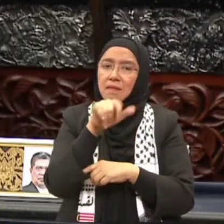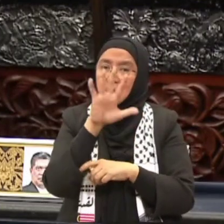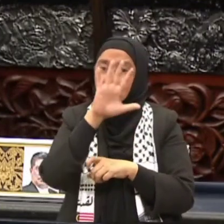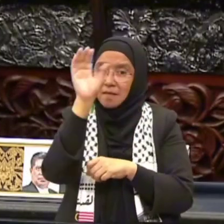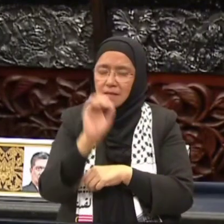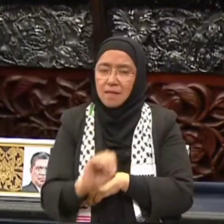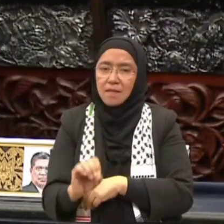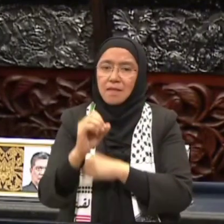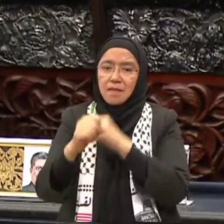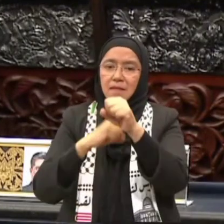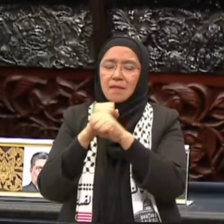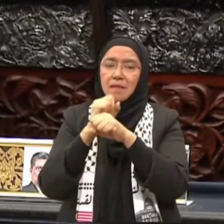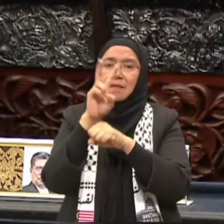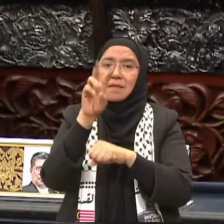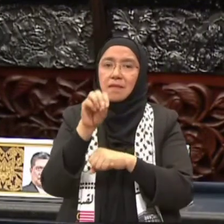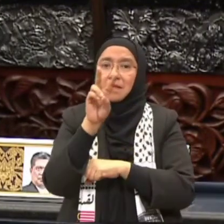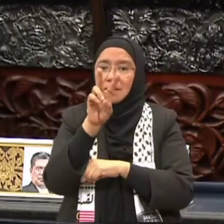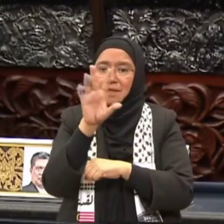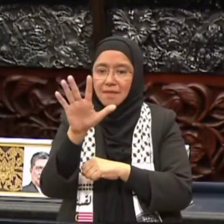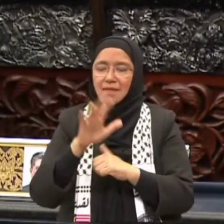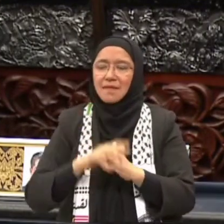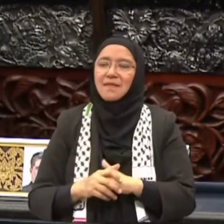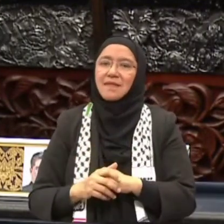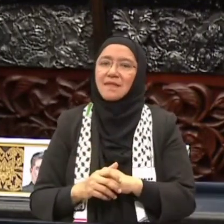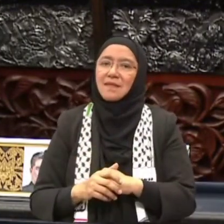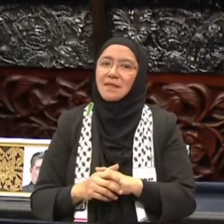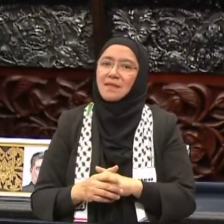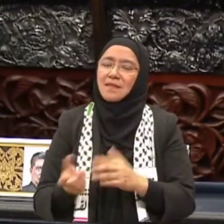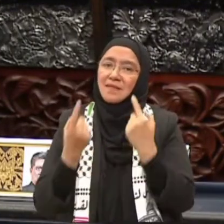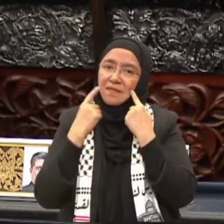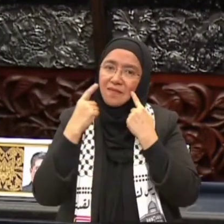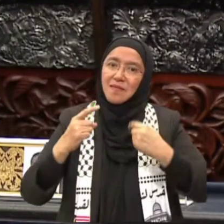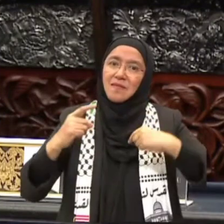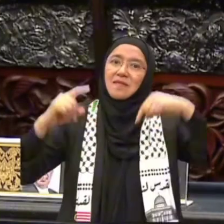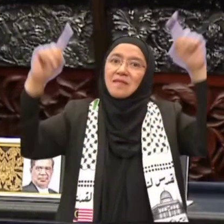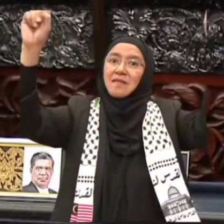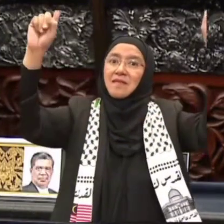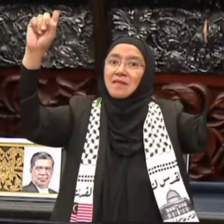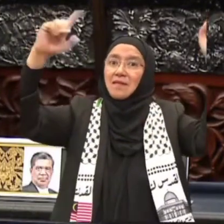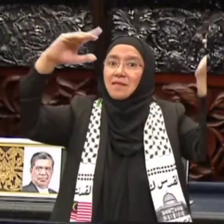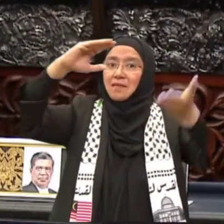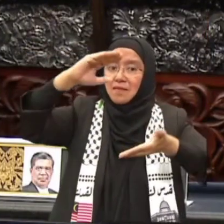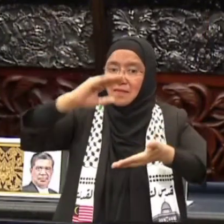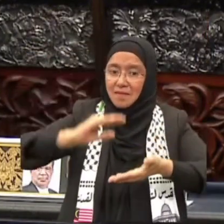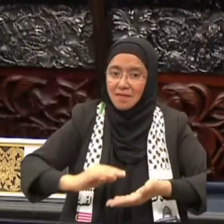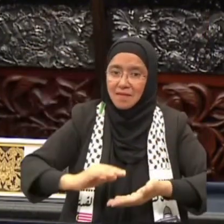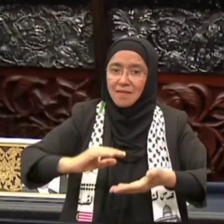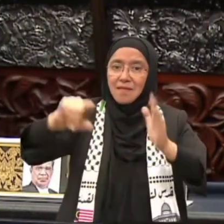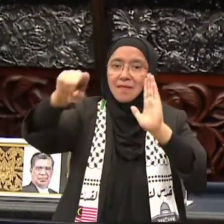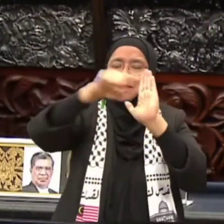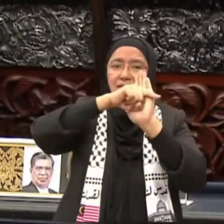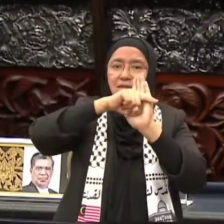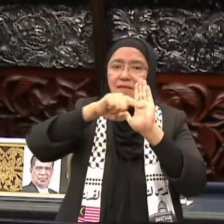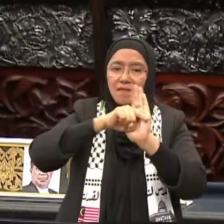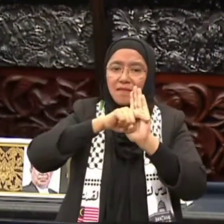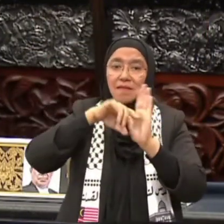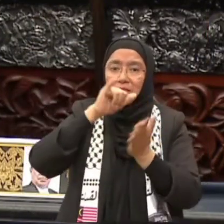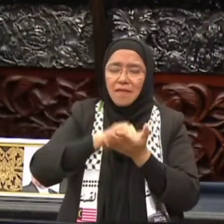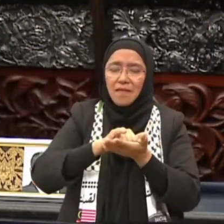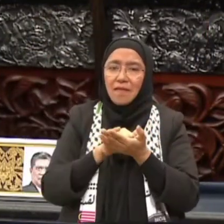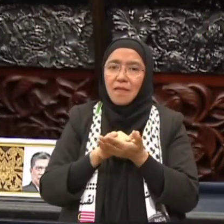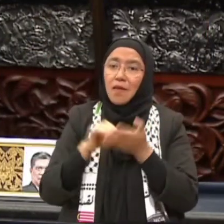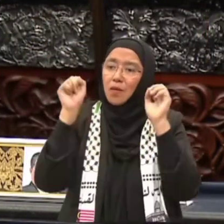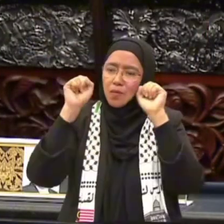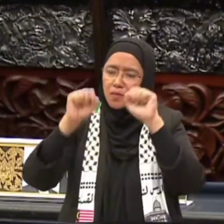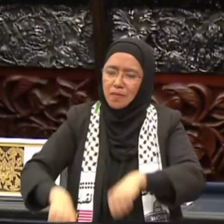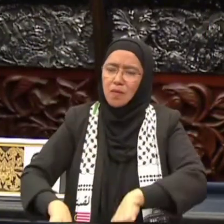2025. Kedua, kejayaan mengurangkan defisit itu dijangka akan